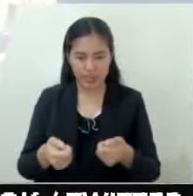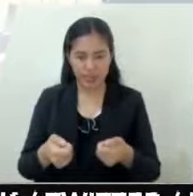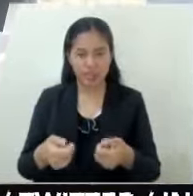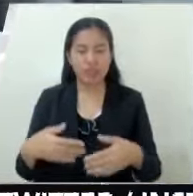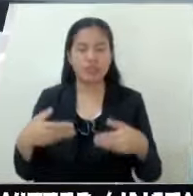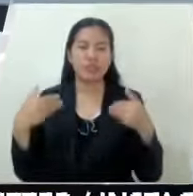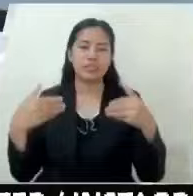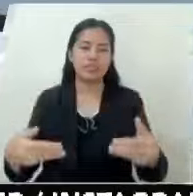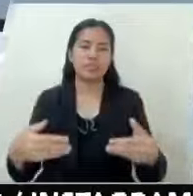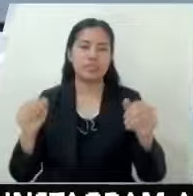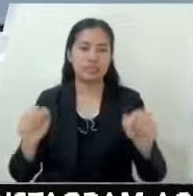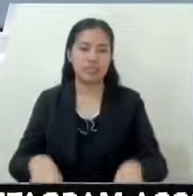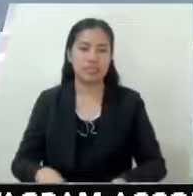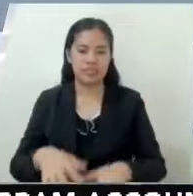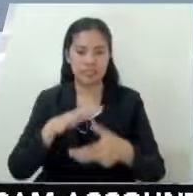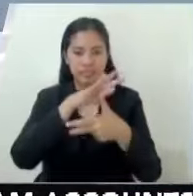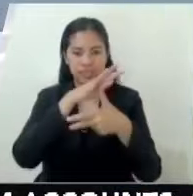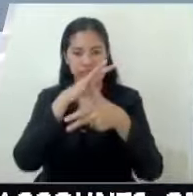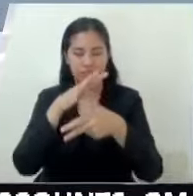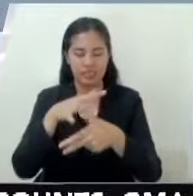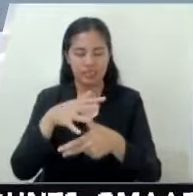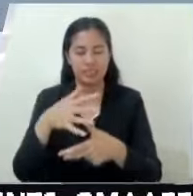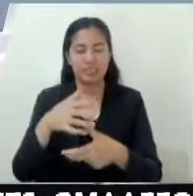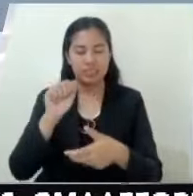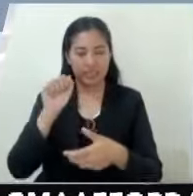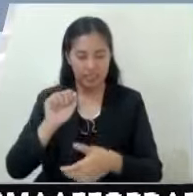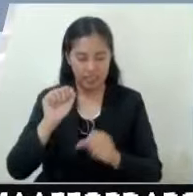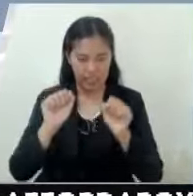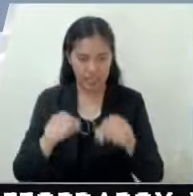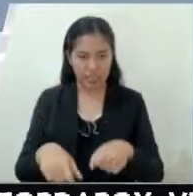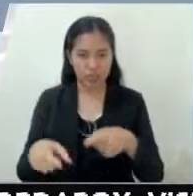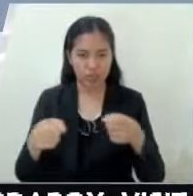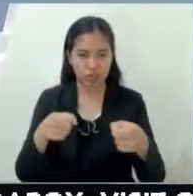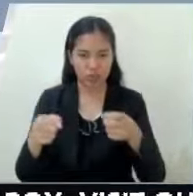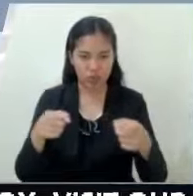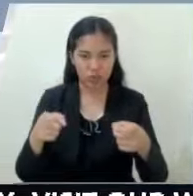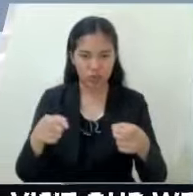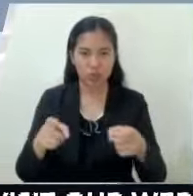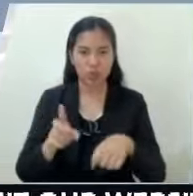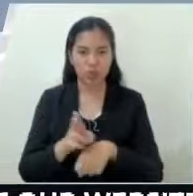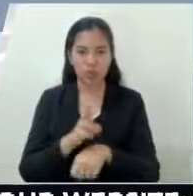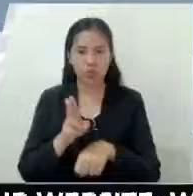o palapagin. Pwede namang kontrolin ang direksyon gamit ang voice command.